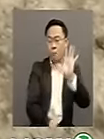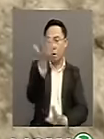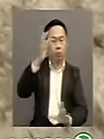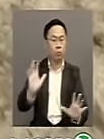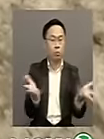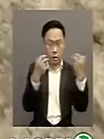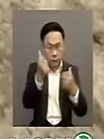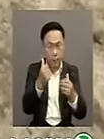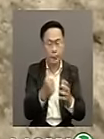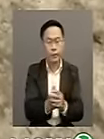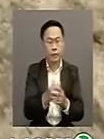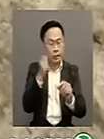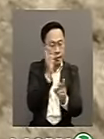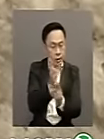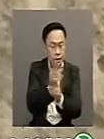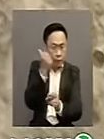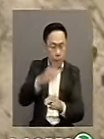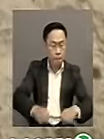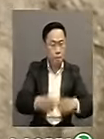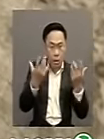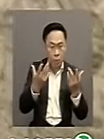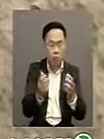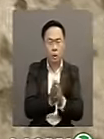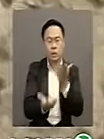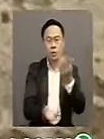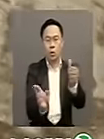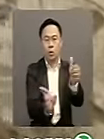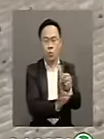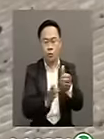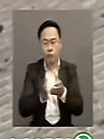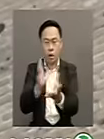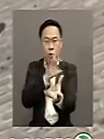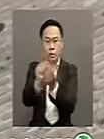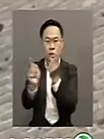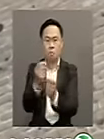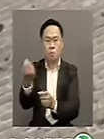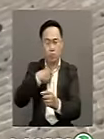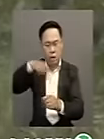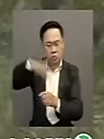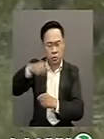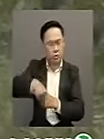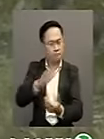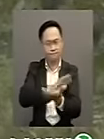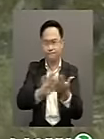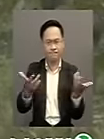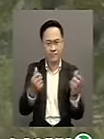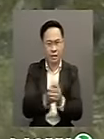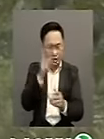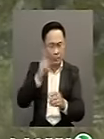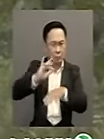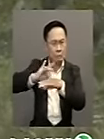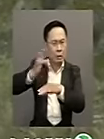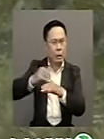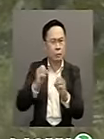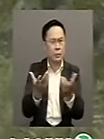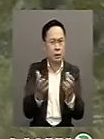ยด้านรองผู้อำนวยการกองวัฒนธรรมของมณฑลเหลียวหนิงยอมรับว่าเป็นการซ่อมแซมที่น่าเกลียดมากขณะที่ผู้เชี่ยวชาญด้าน